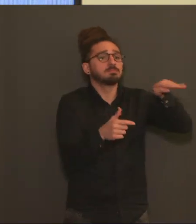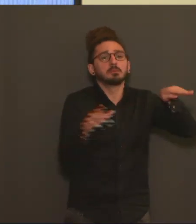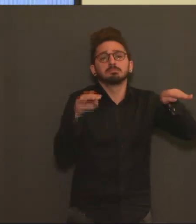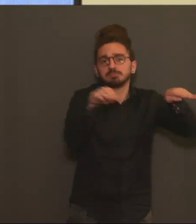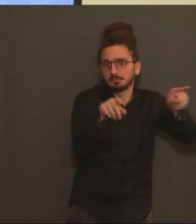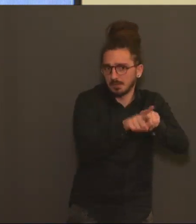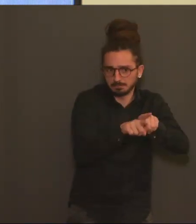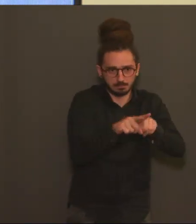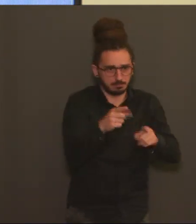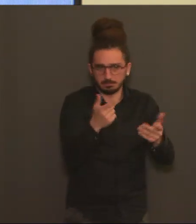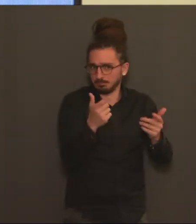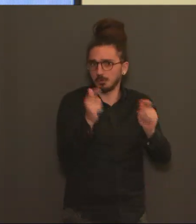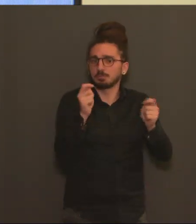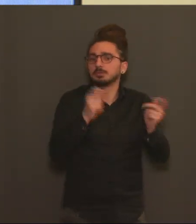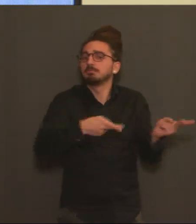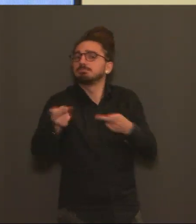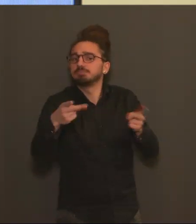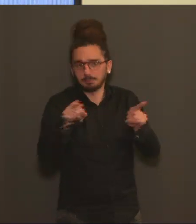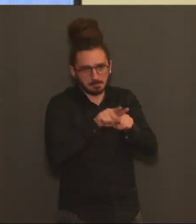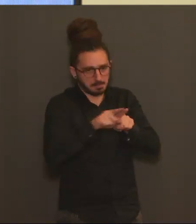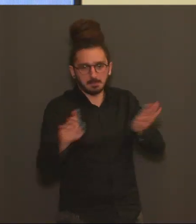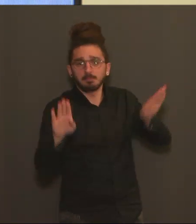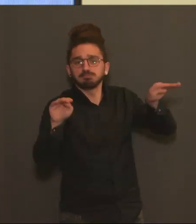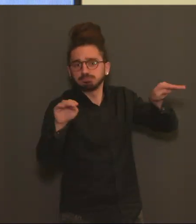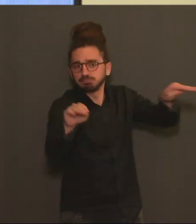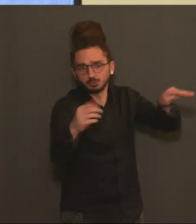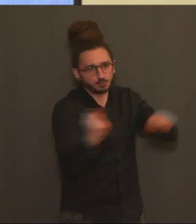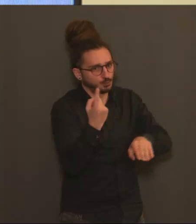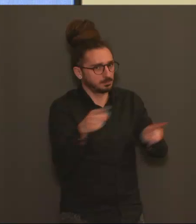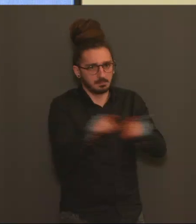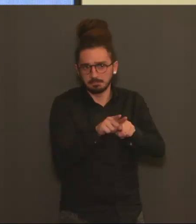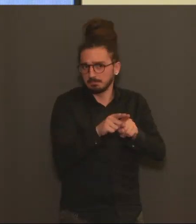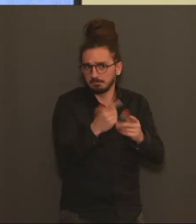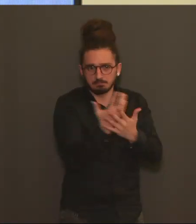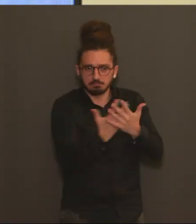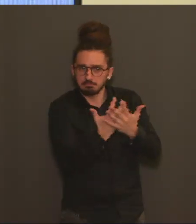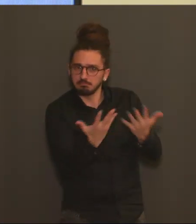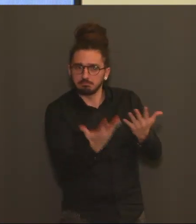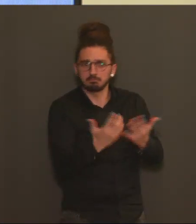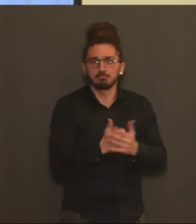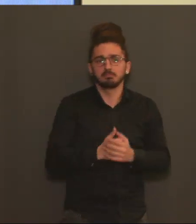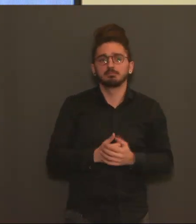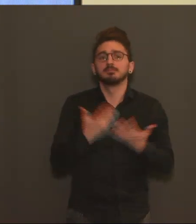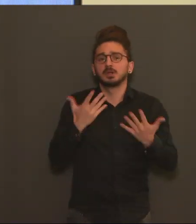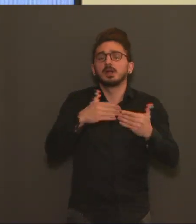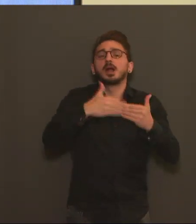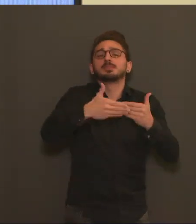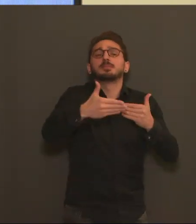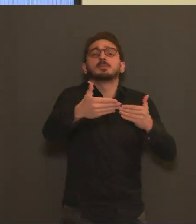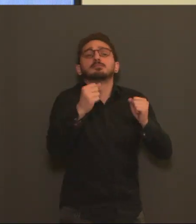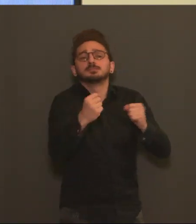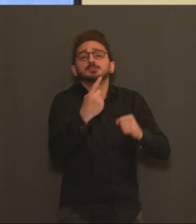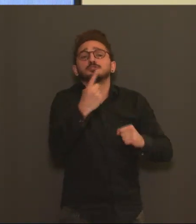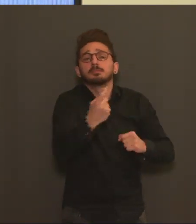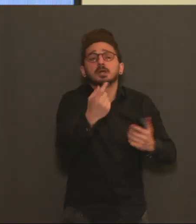diminuer, nous retrouvons cet impact en ayant une semaine, 10 jours au niveau des hospitalisations, et donc tout